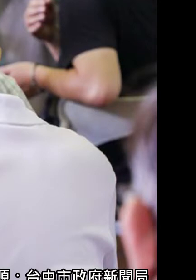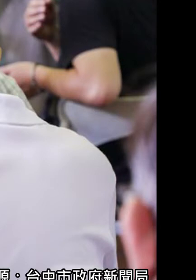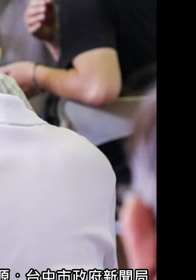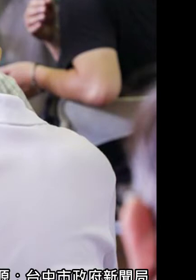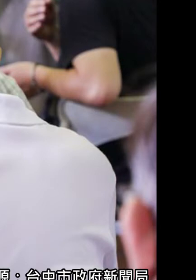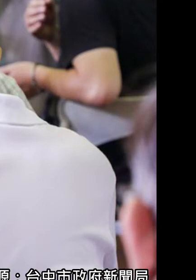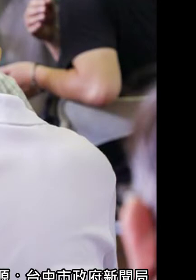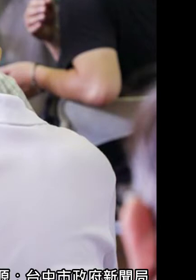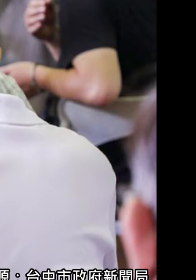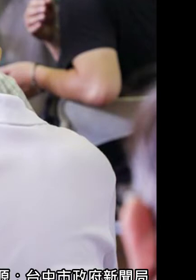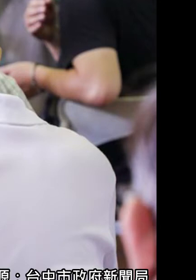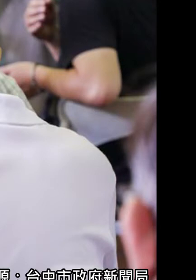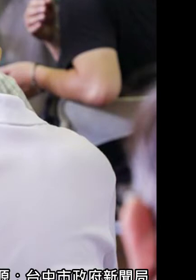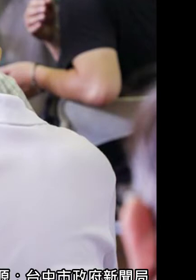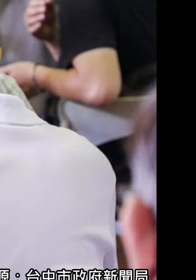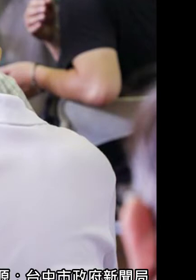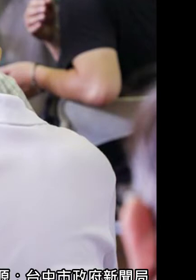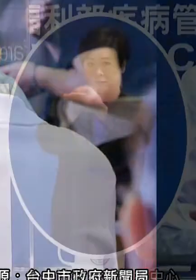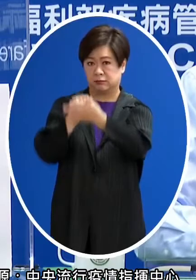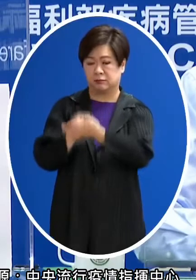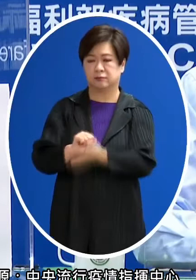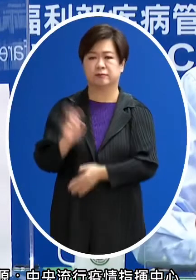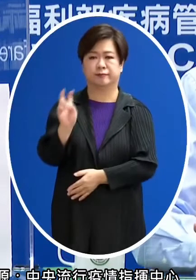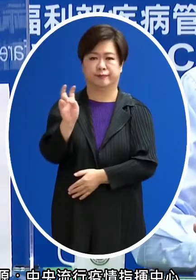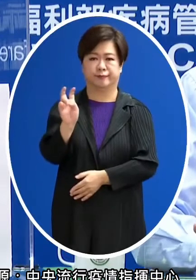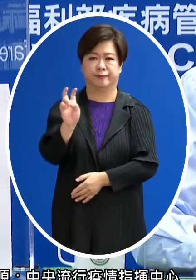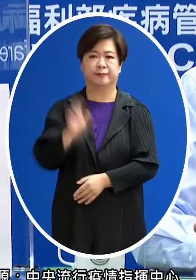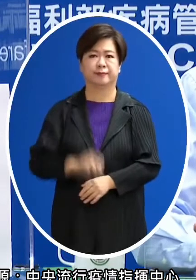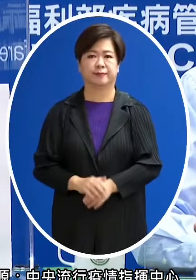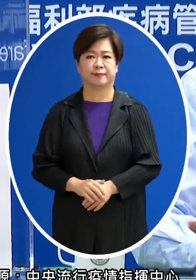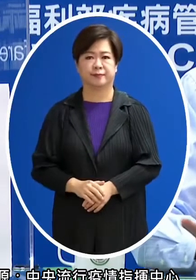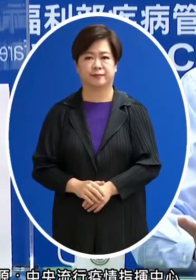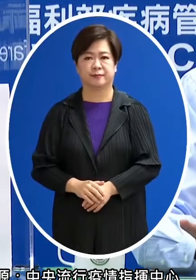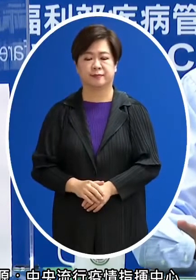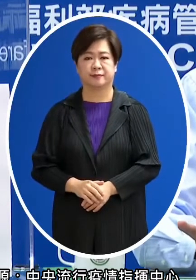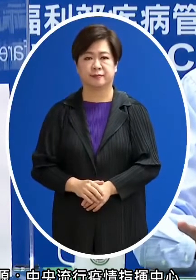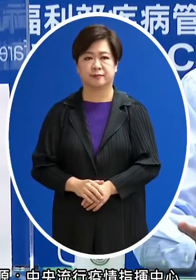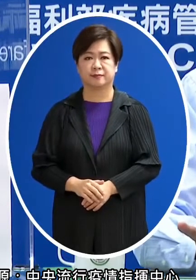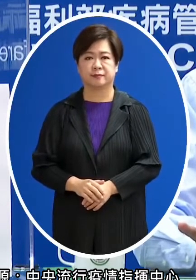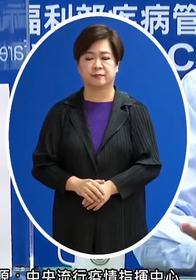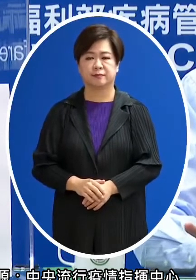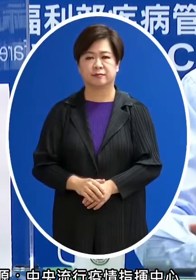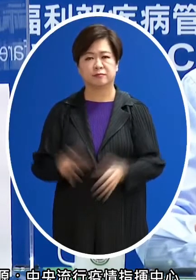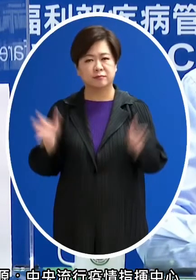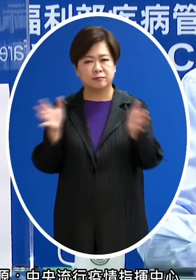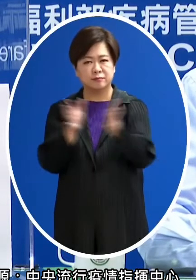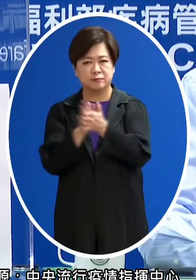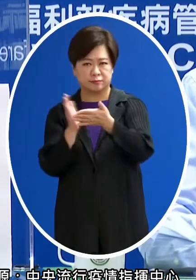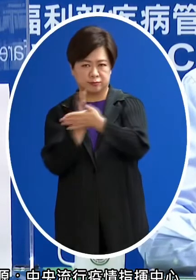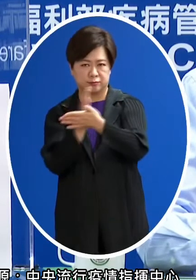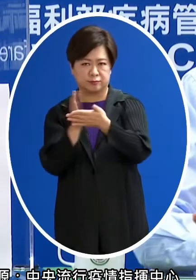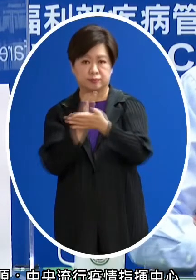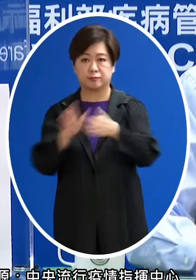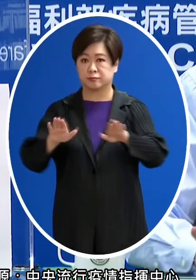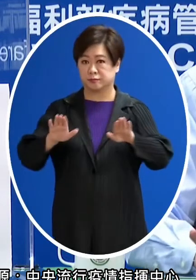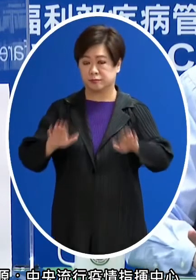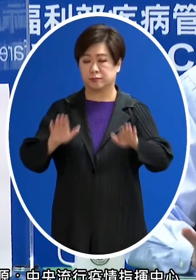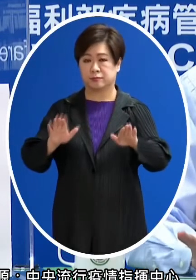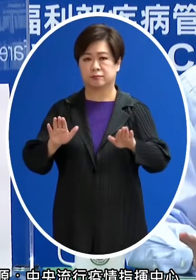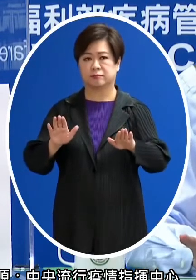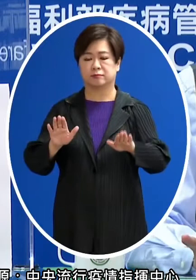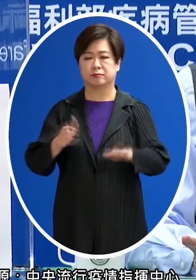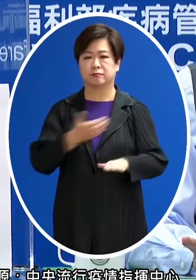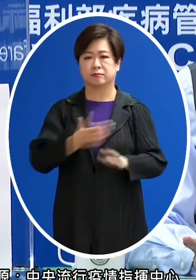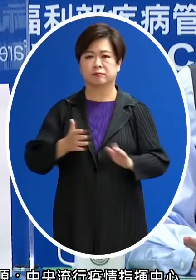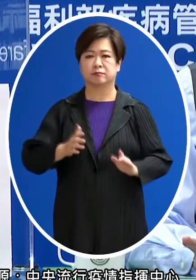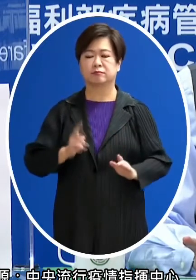达 2.7 万人。陈时中也表示，接下来将对5月9号前打过第一剂疫苗的民众开放第二剂疫苗接种，